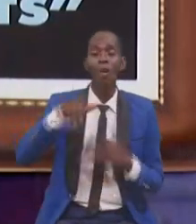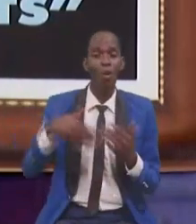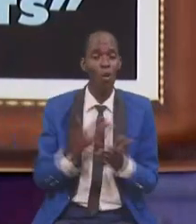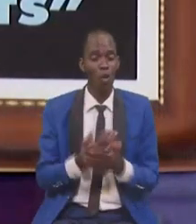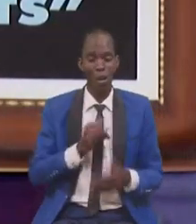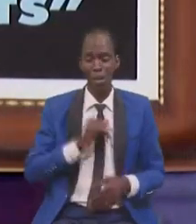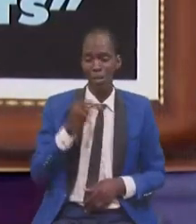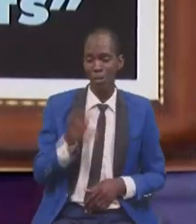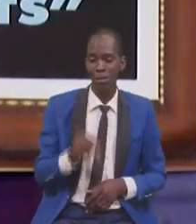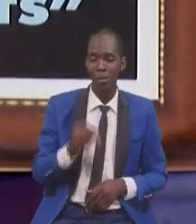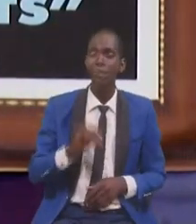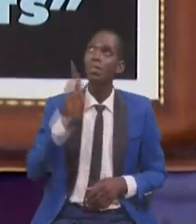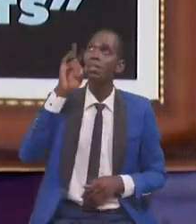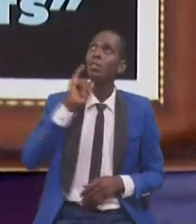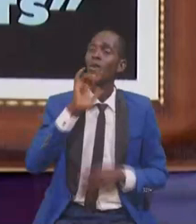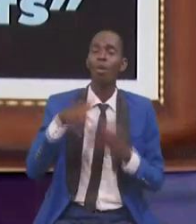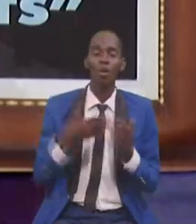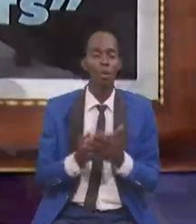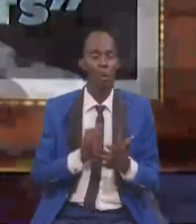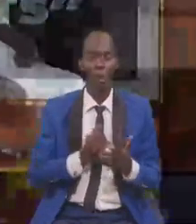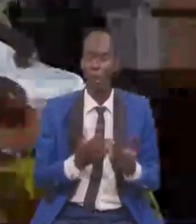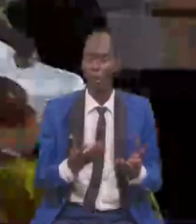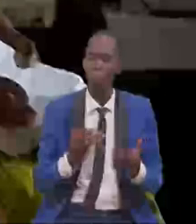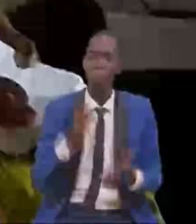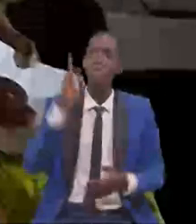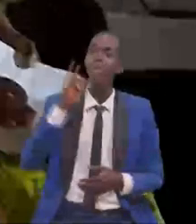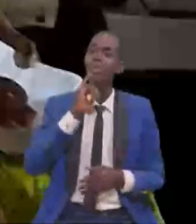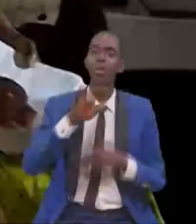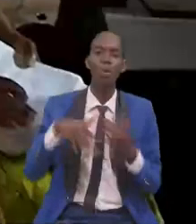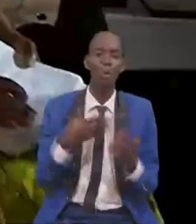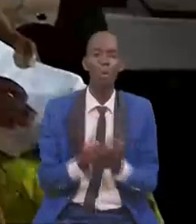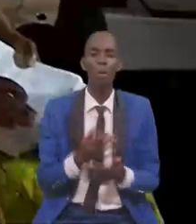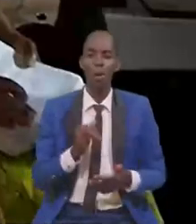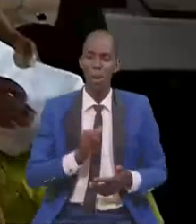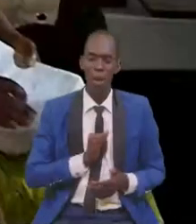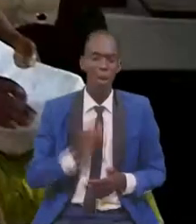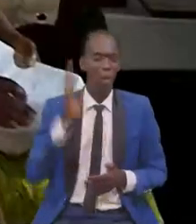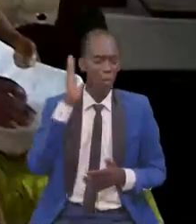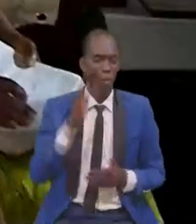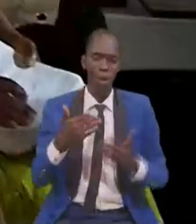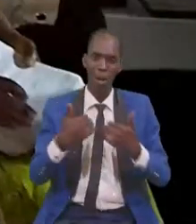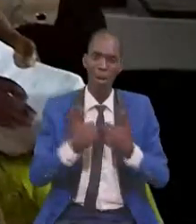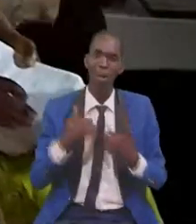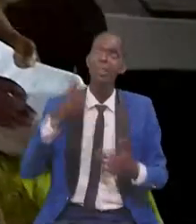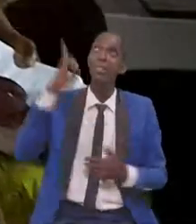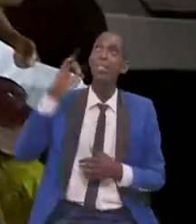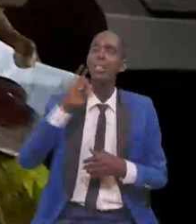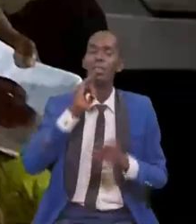Il est tout ce dont j'ai besoin. Il est tout ce que je veux. Il est tout ce que j'aurai. Il est grand.